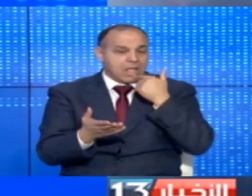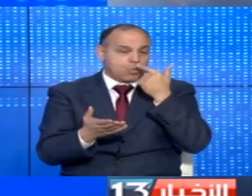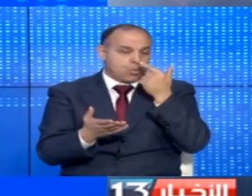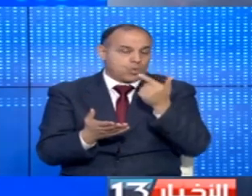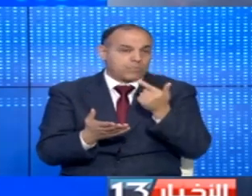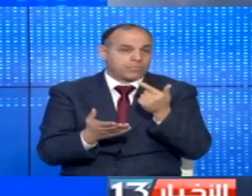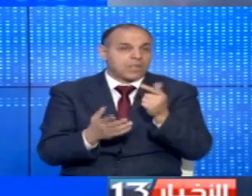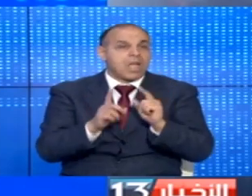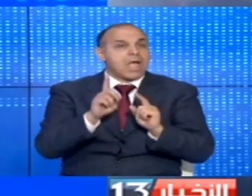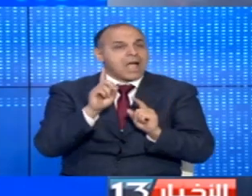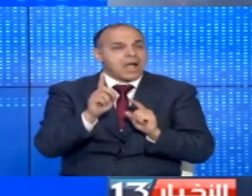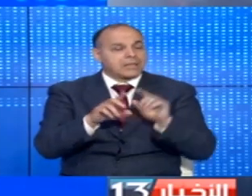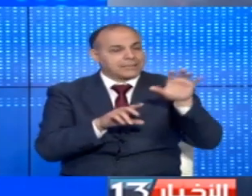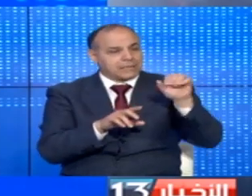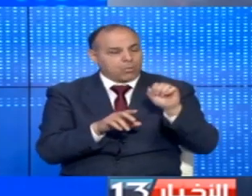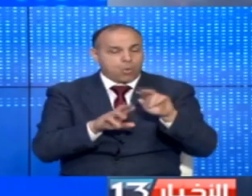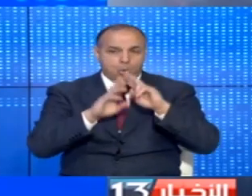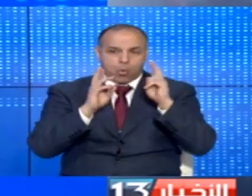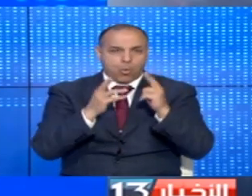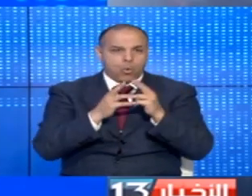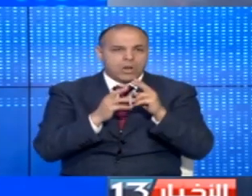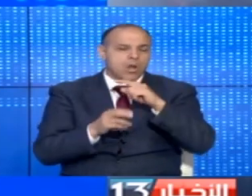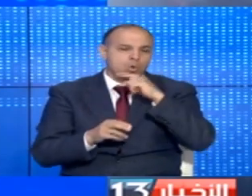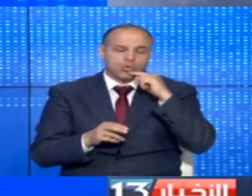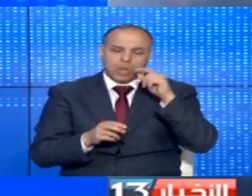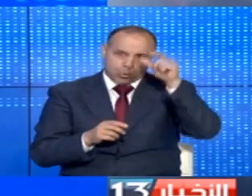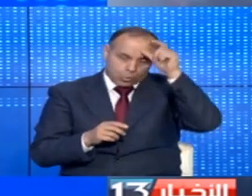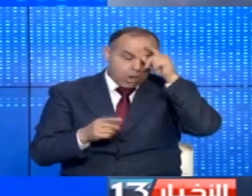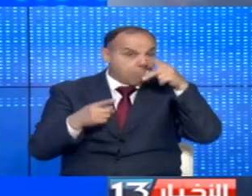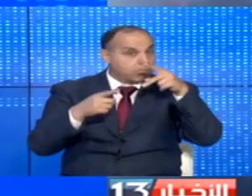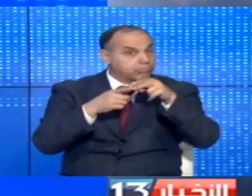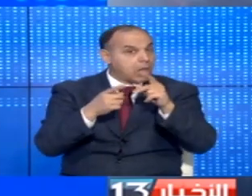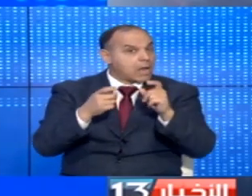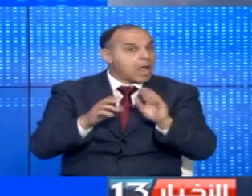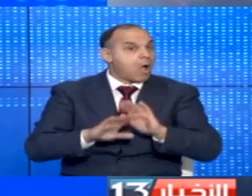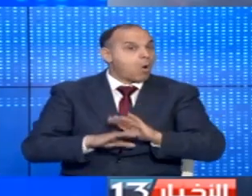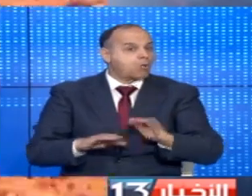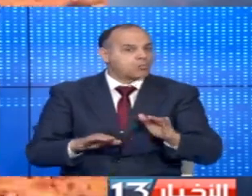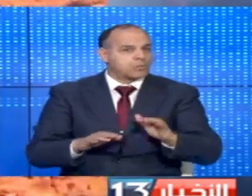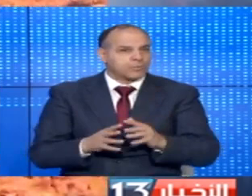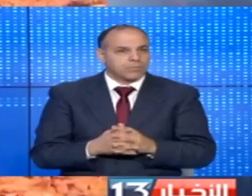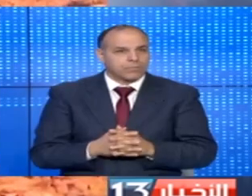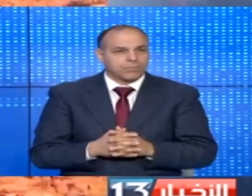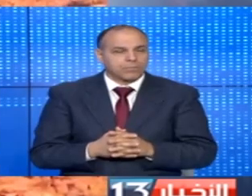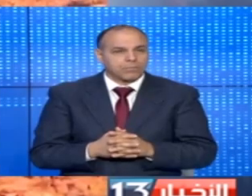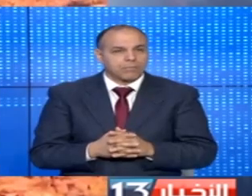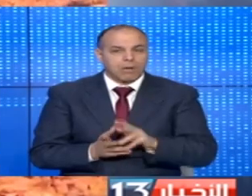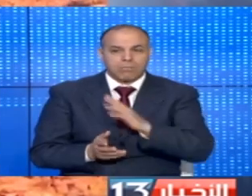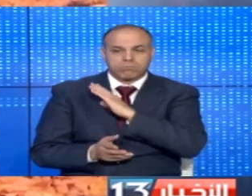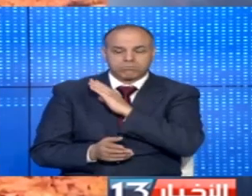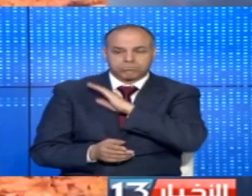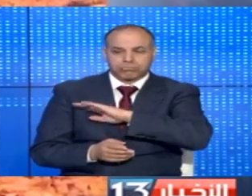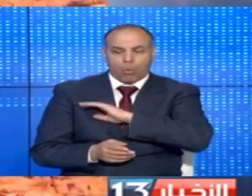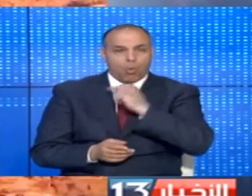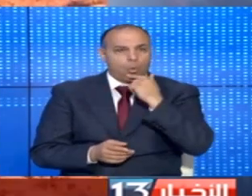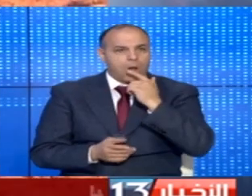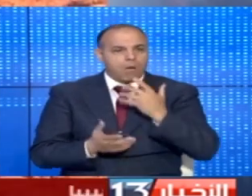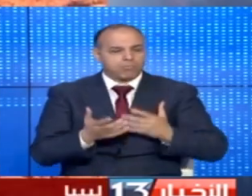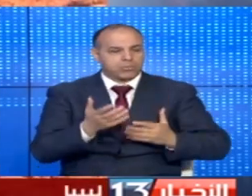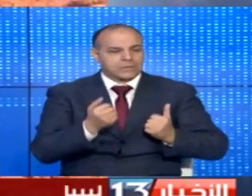عقب دعوه توجهت بها روسيا وتركيا لوقف اطلاق النار ترحب فيه القياده العام للقوات المسلحه